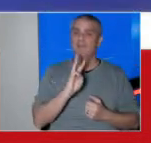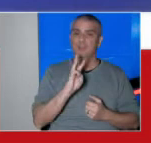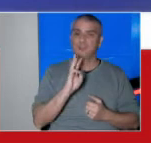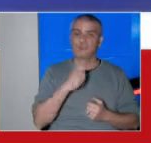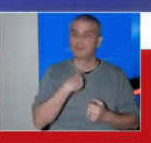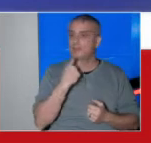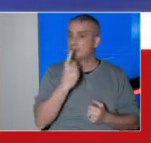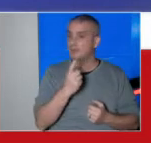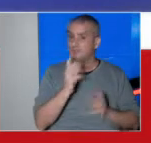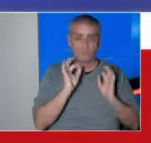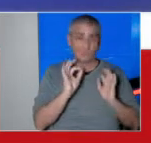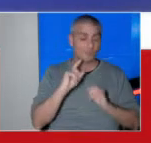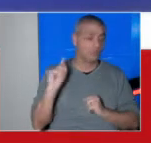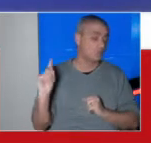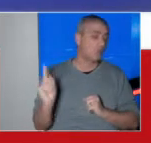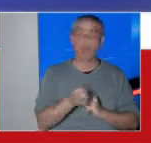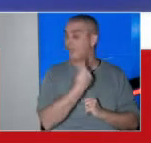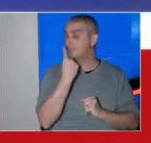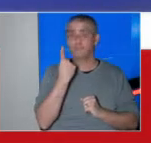להגיד כן, לך במילה. שבאמת כולם,